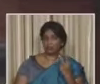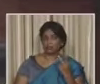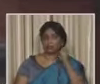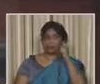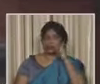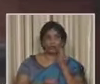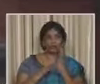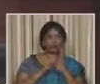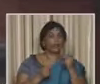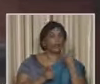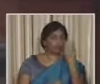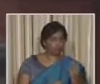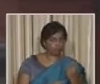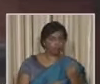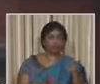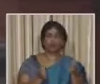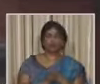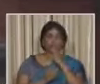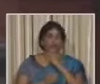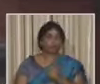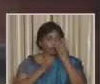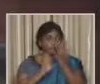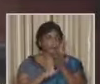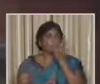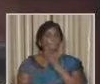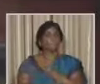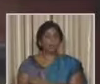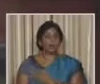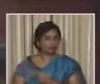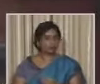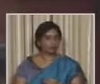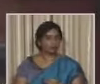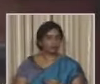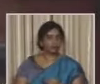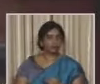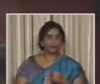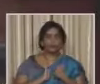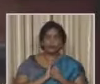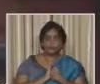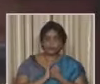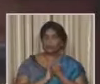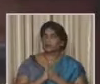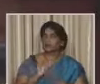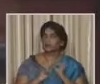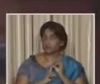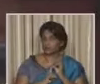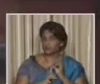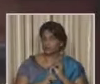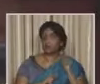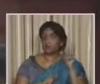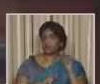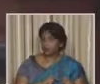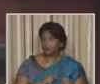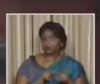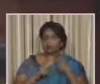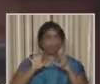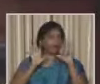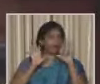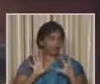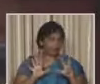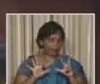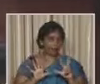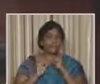பயங்கரவாத பிரிவைச் சேர்ந்தவர்களும் இந்த வெடிப்பிற்கு முன்னர் ஜமீலின் வீட்டுக்கு போகிறார்கள். கௌரவ பாராளுமன்ற உறுப்பினரே, இங்கு 8 சம்பவங்கள்